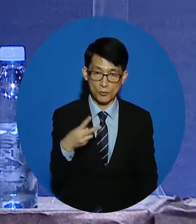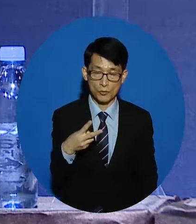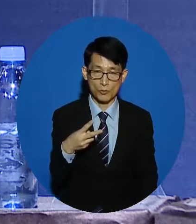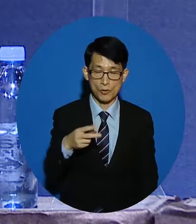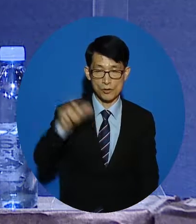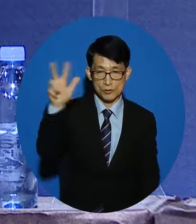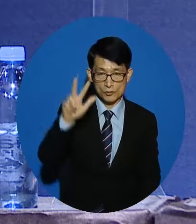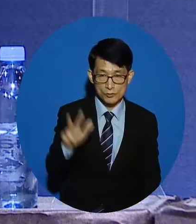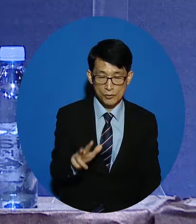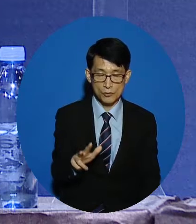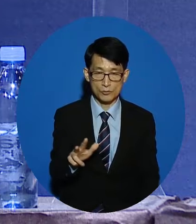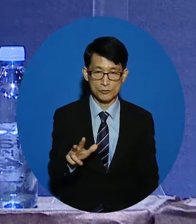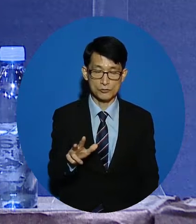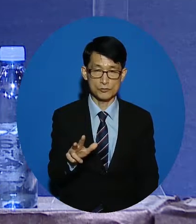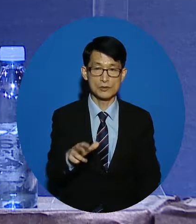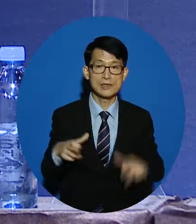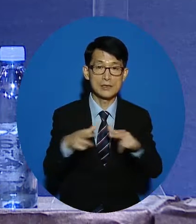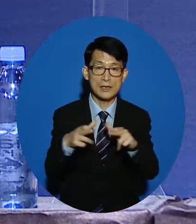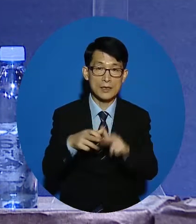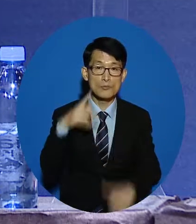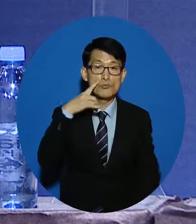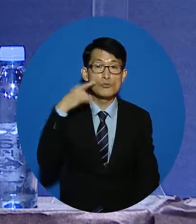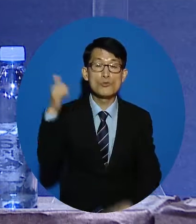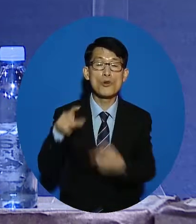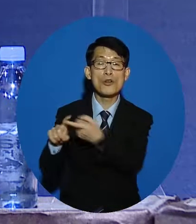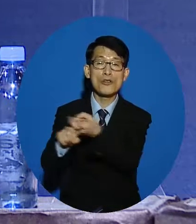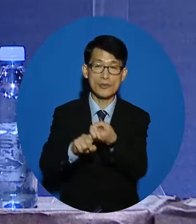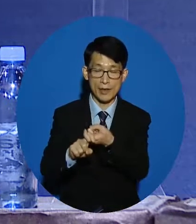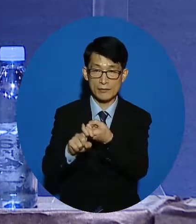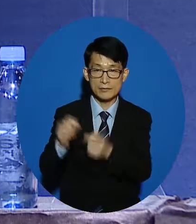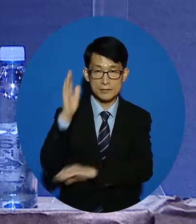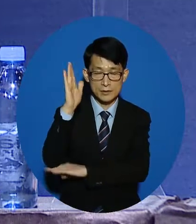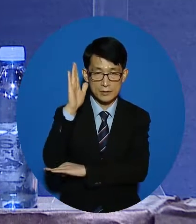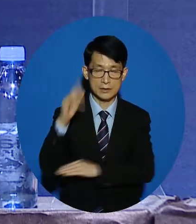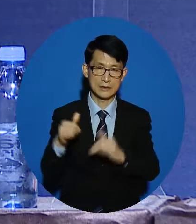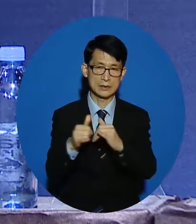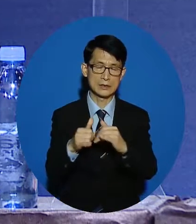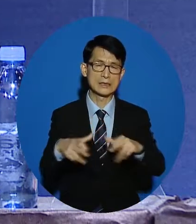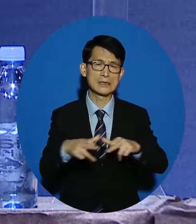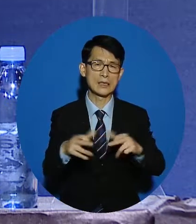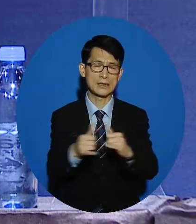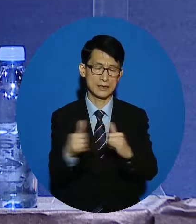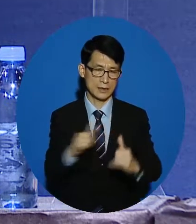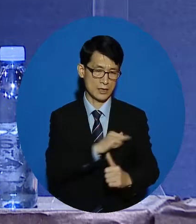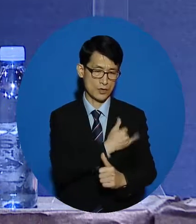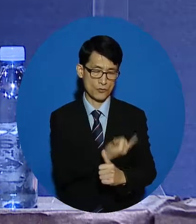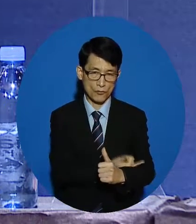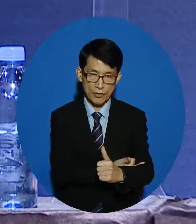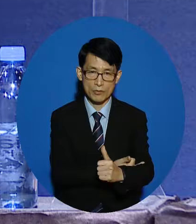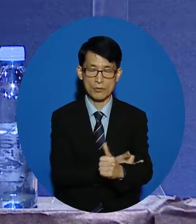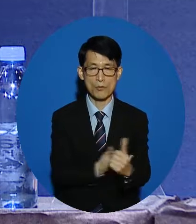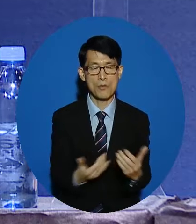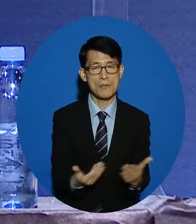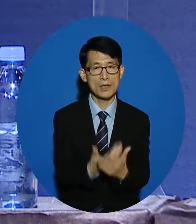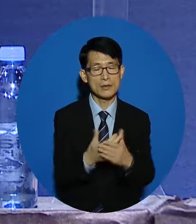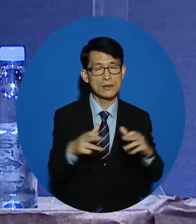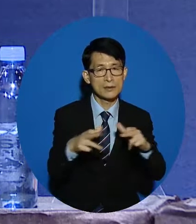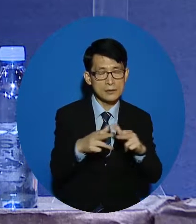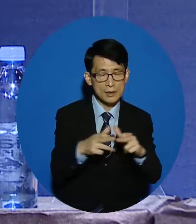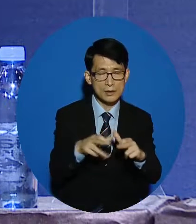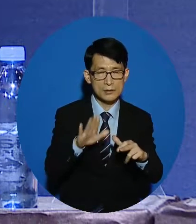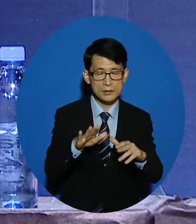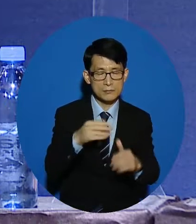전국 장애인 부모연대 정책국장을 통해서 장애인 인권과 발달 장애인